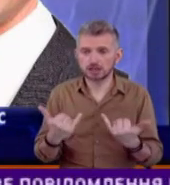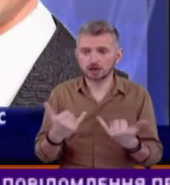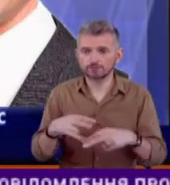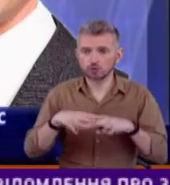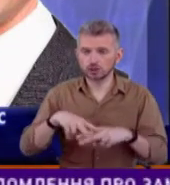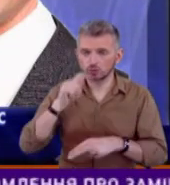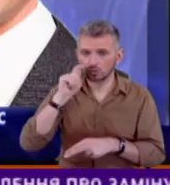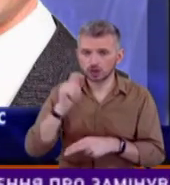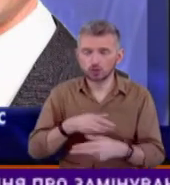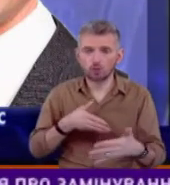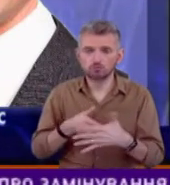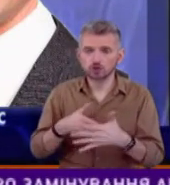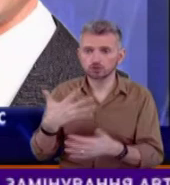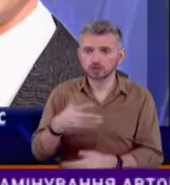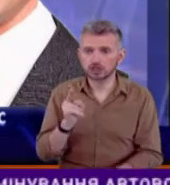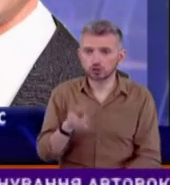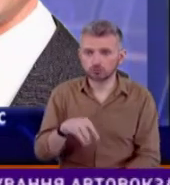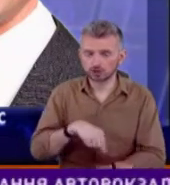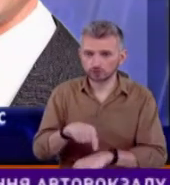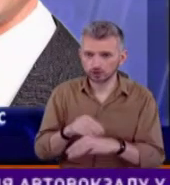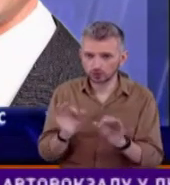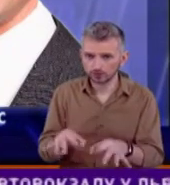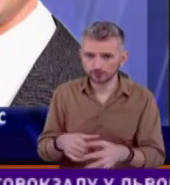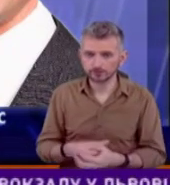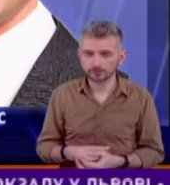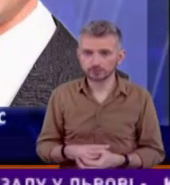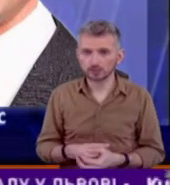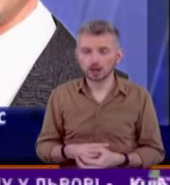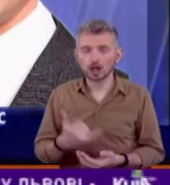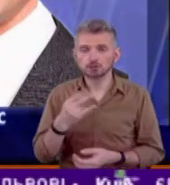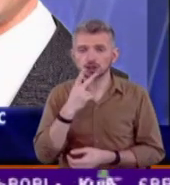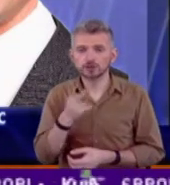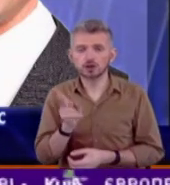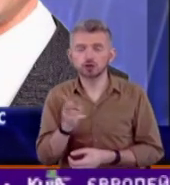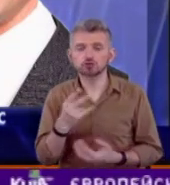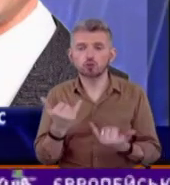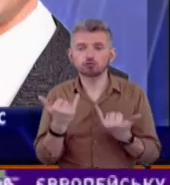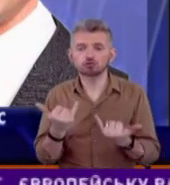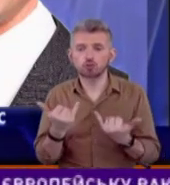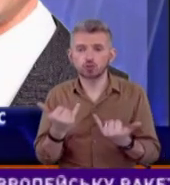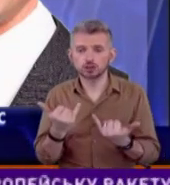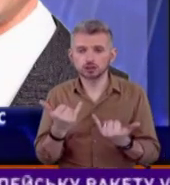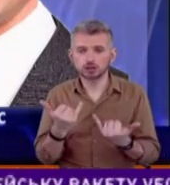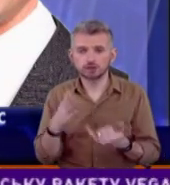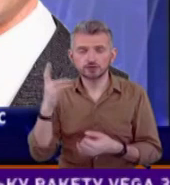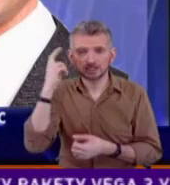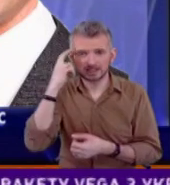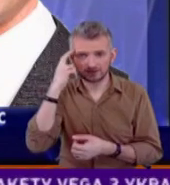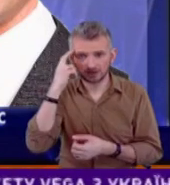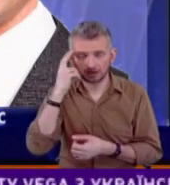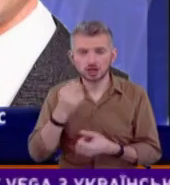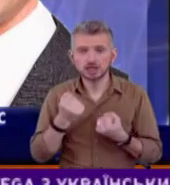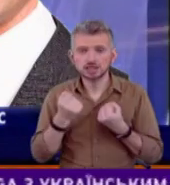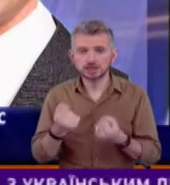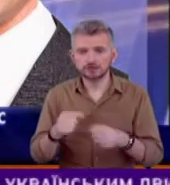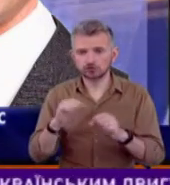столиці України обмеження 50 км на годину. А тепер дивіться, а хто сьогодні в Києві, так, їде